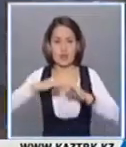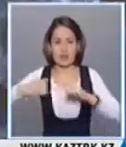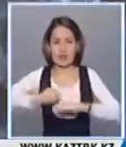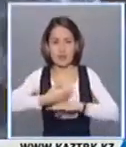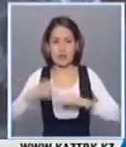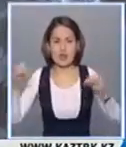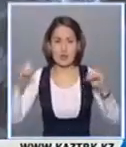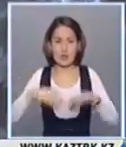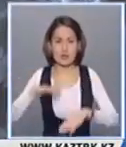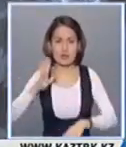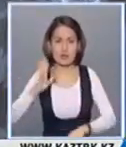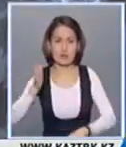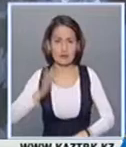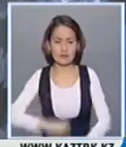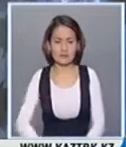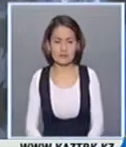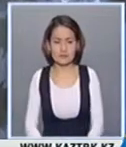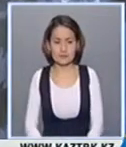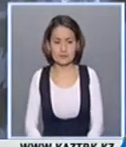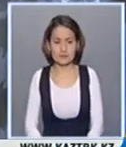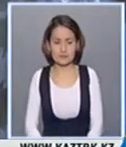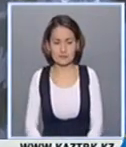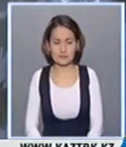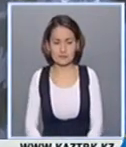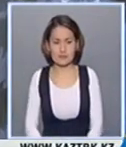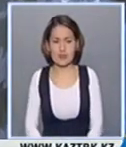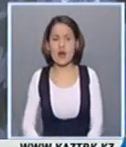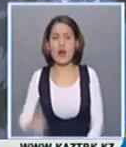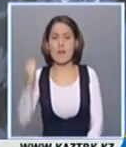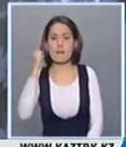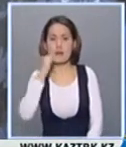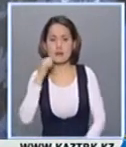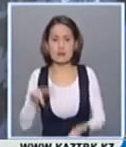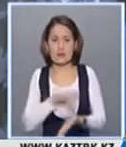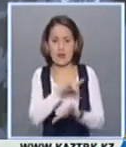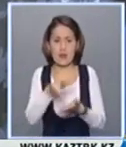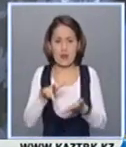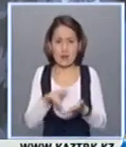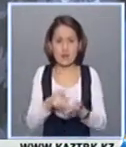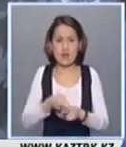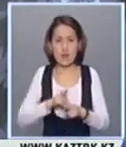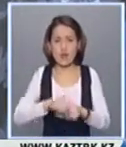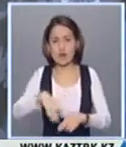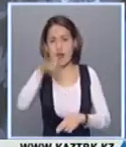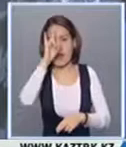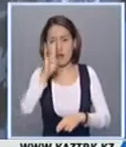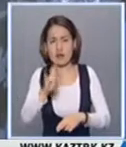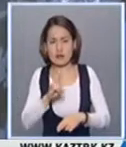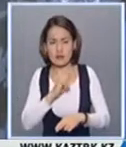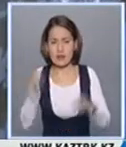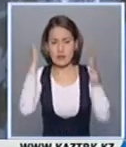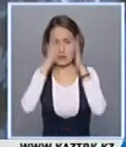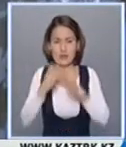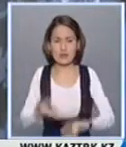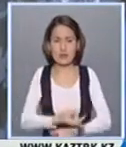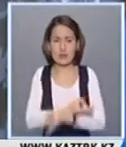отыр. Мәскеу деген шынын айтқанда қазір көріп отырсыздар, мына мэрияның қатарына қойып отыр. ЮНЕСКО биыл қабылдады Наурызды